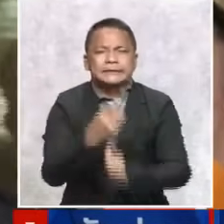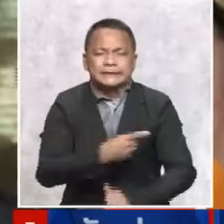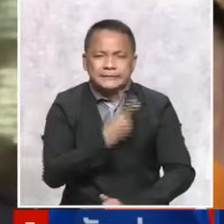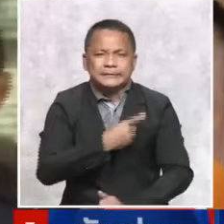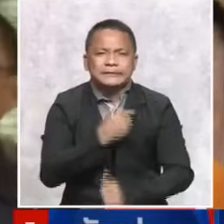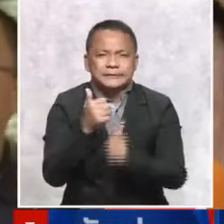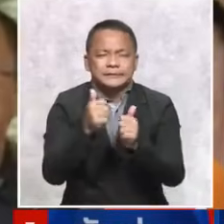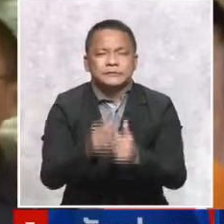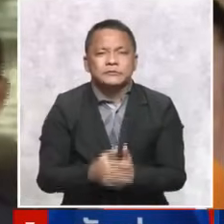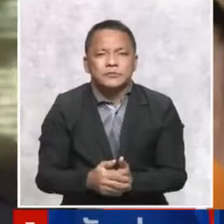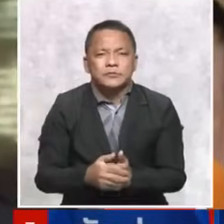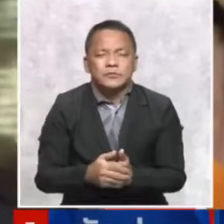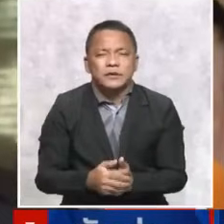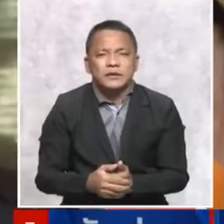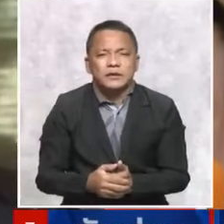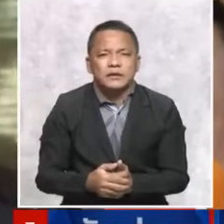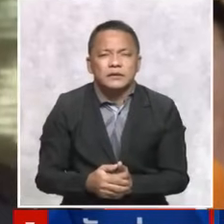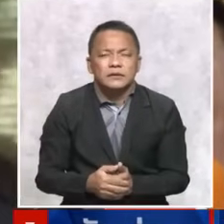งนะครับทาง